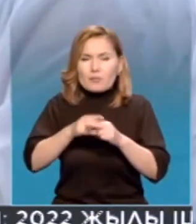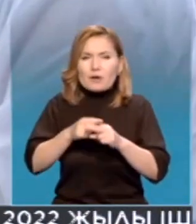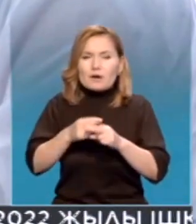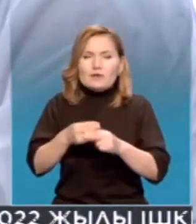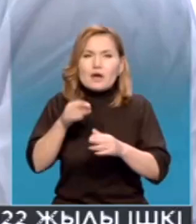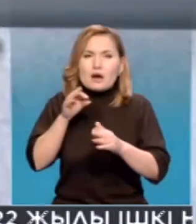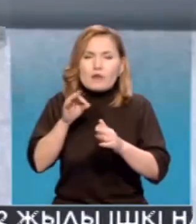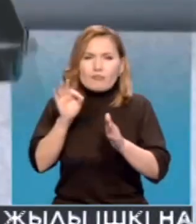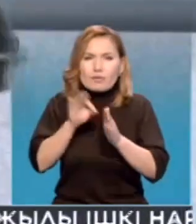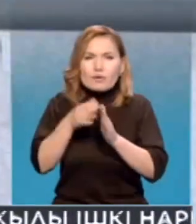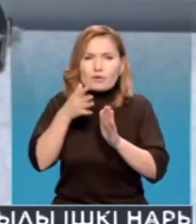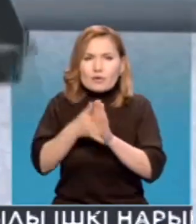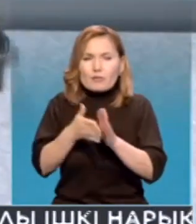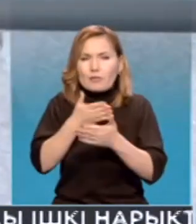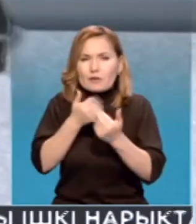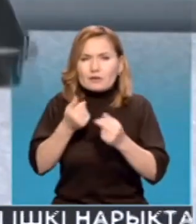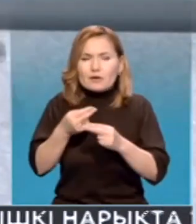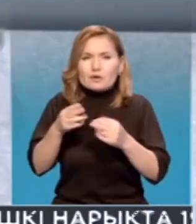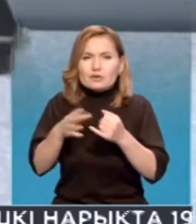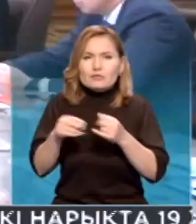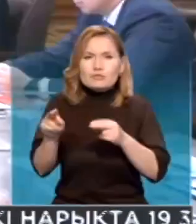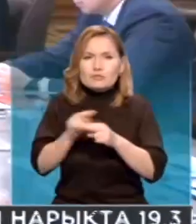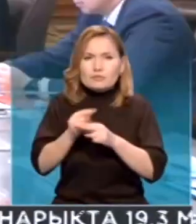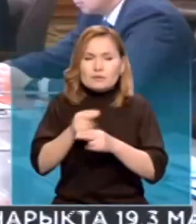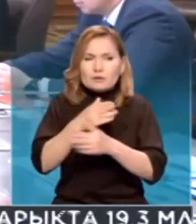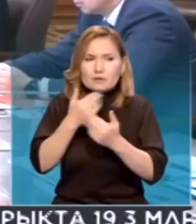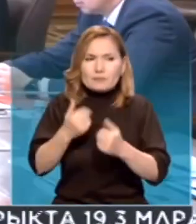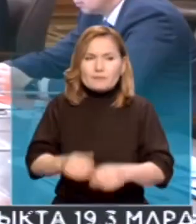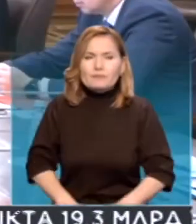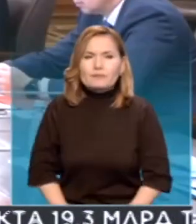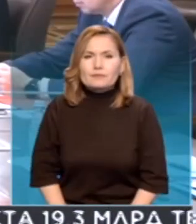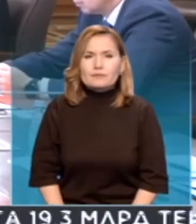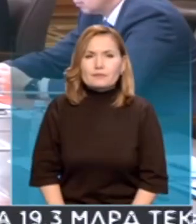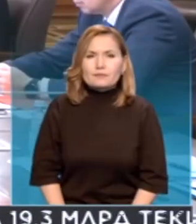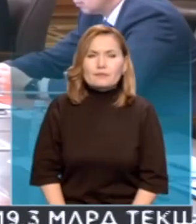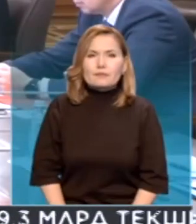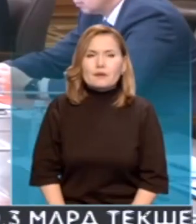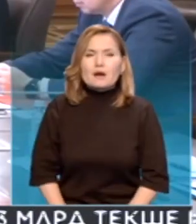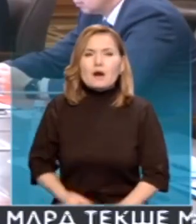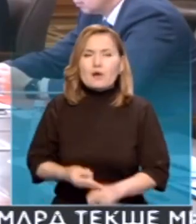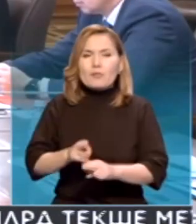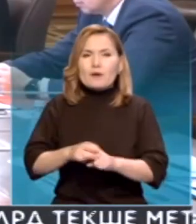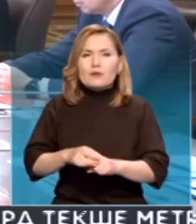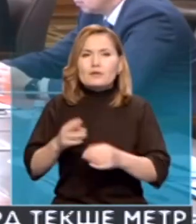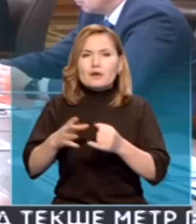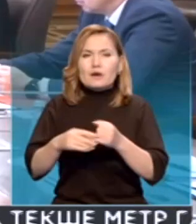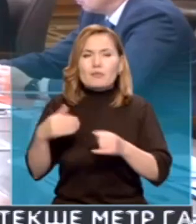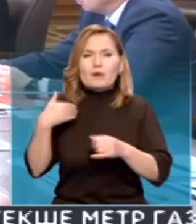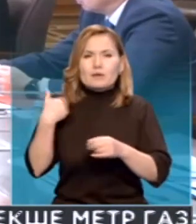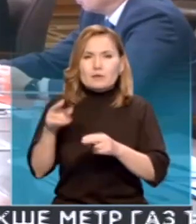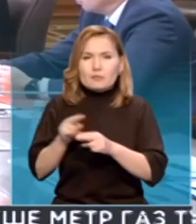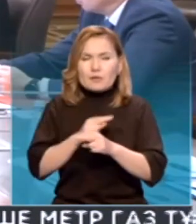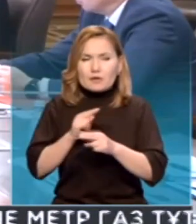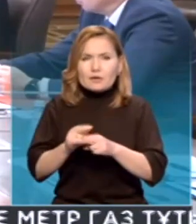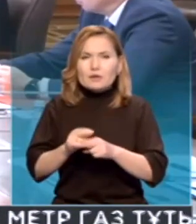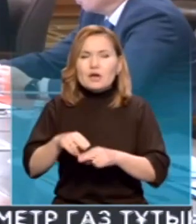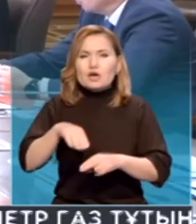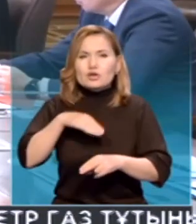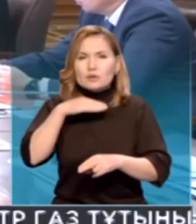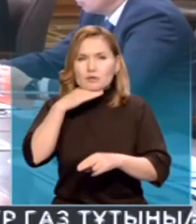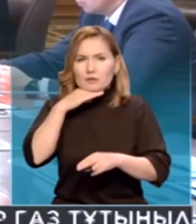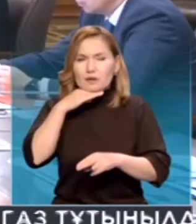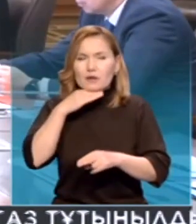сай жұмсалмайды, тыңайтқыш жерге себілмейді. Сарапшылардың бағалауы бойынша минералды тыңайтқыштардың жеткілікті